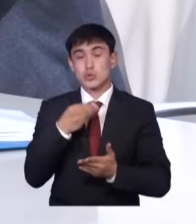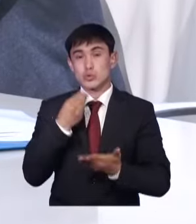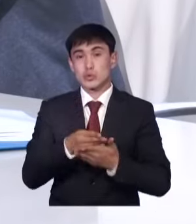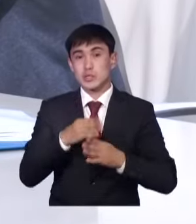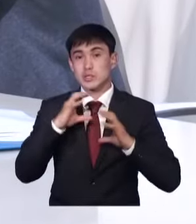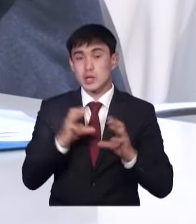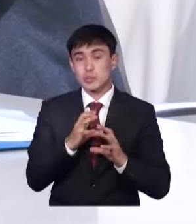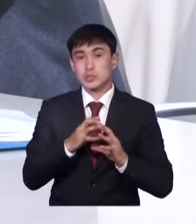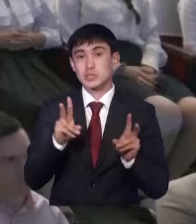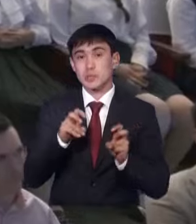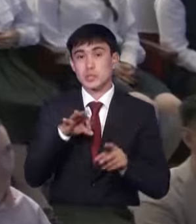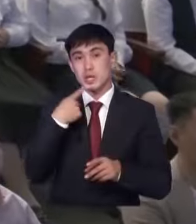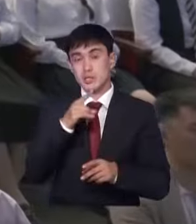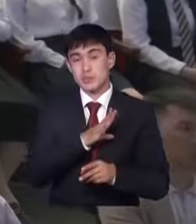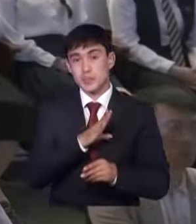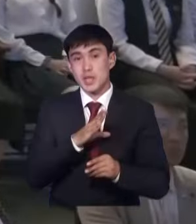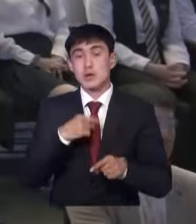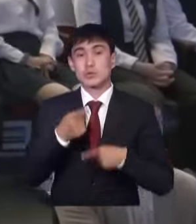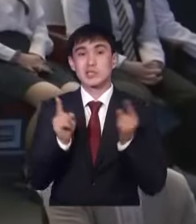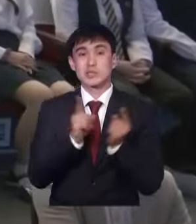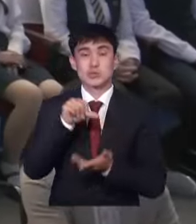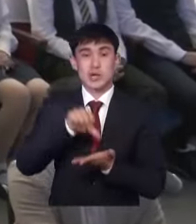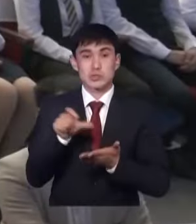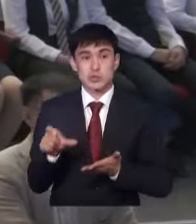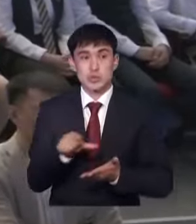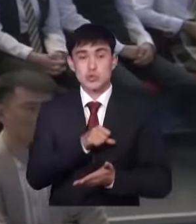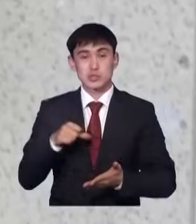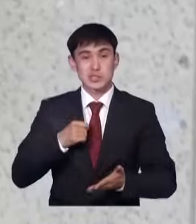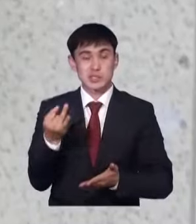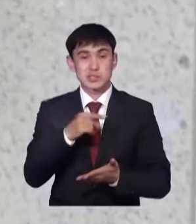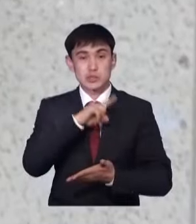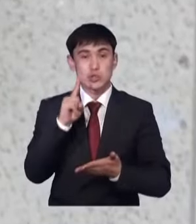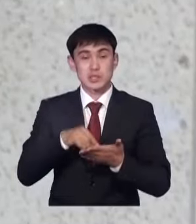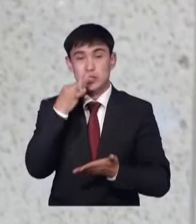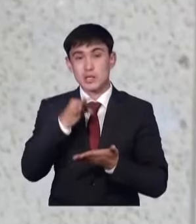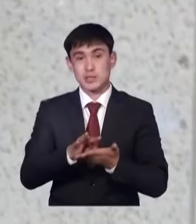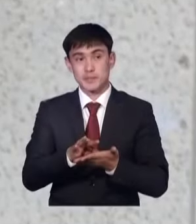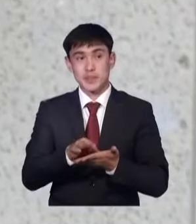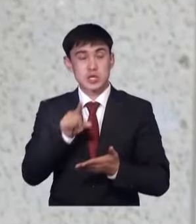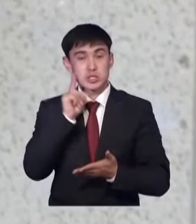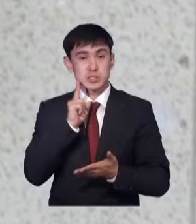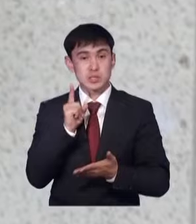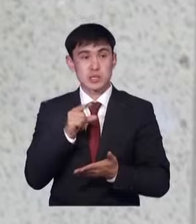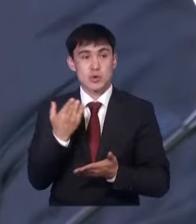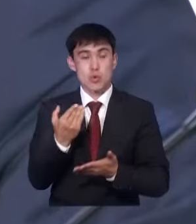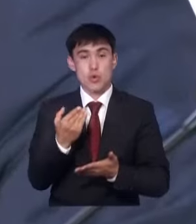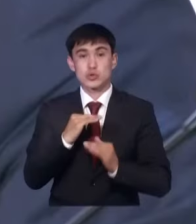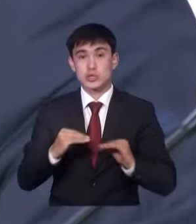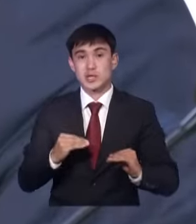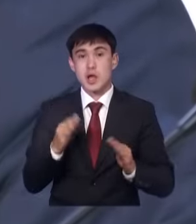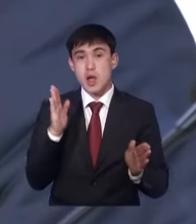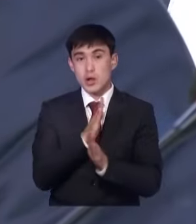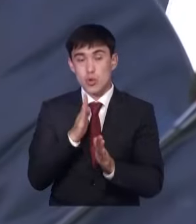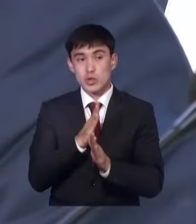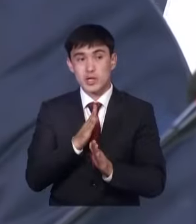сынды тақырыптарды қозғады. Мұнан соң кездесуге қатысушылар өздерін қызықтырған сұрақтарын қойды. Жас болғандықтарына қарамастан оқушылар